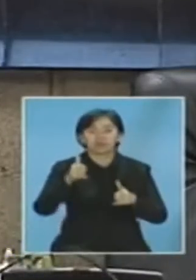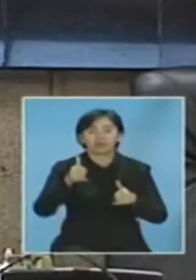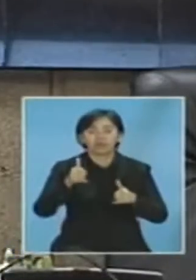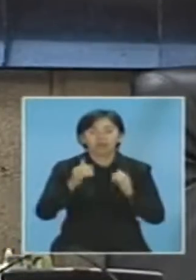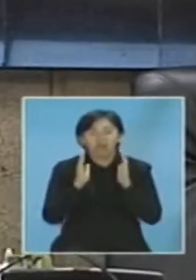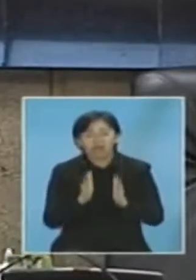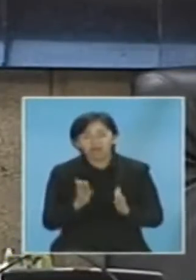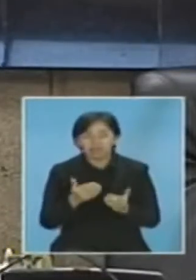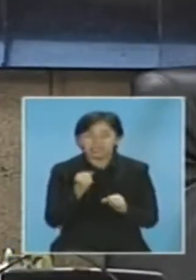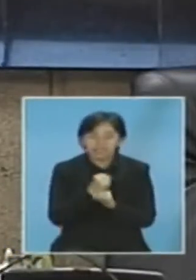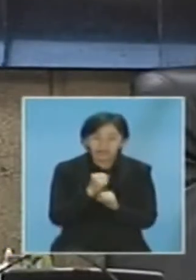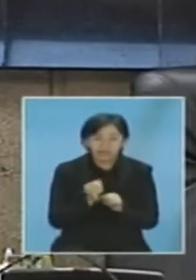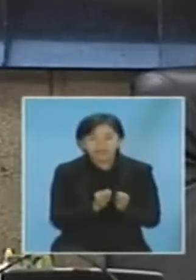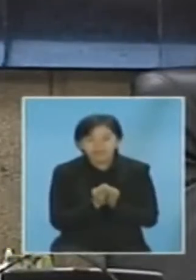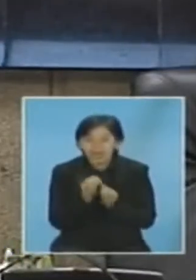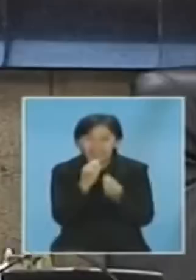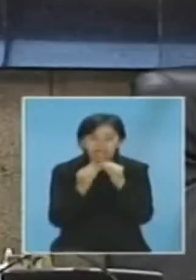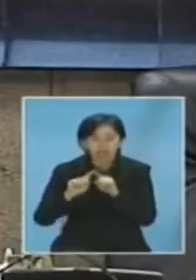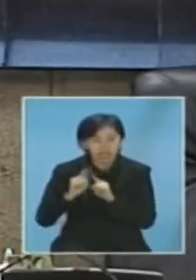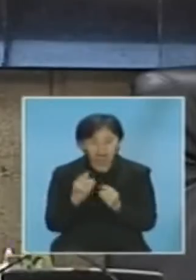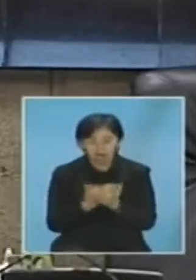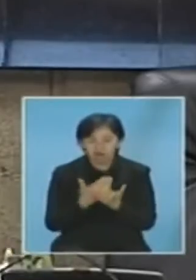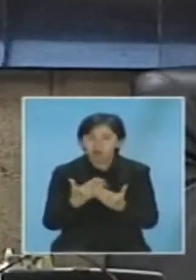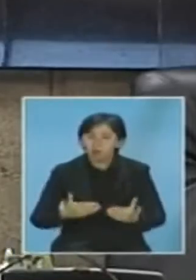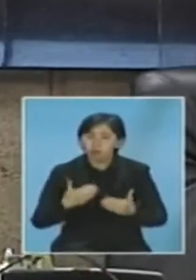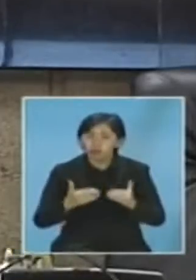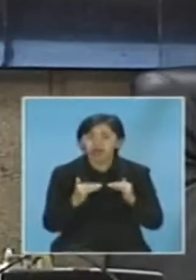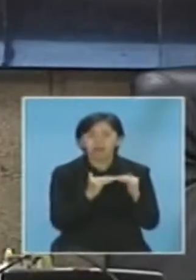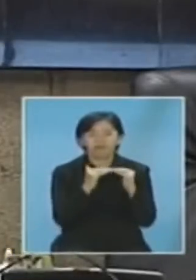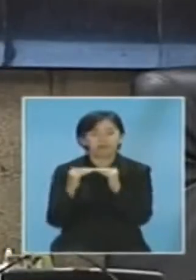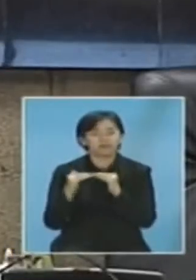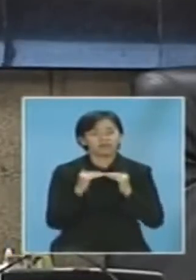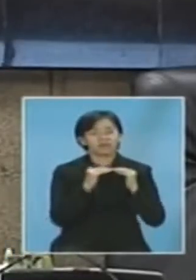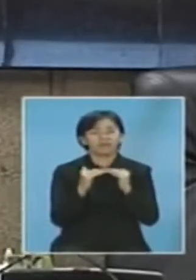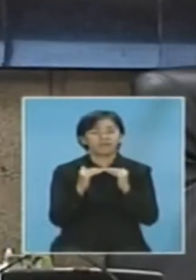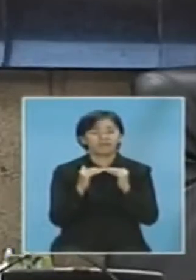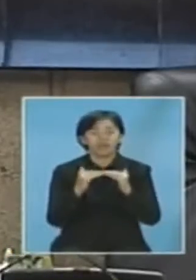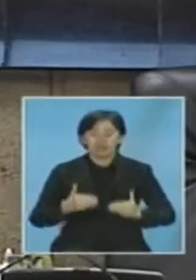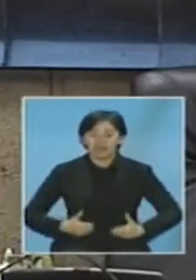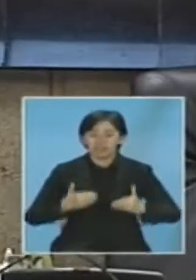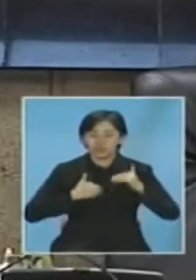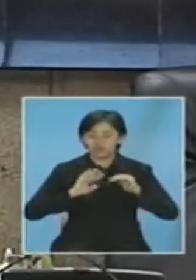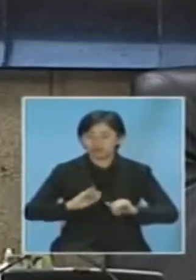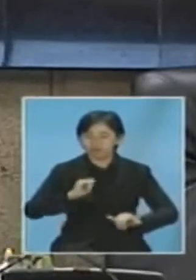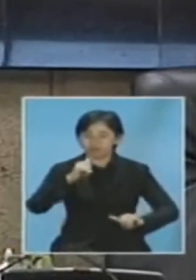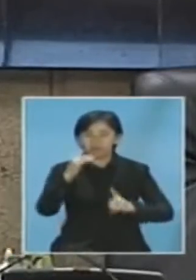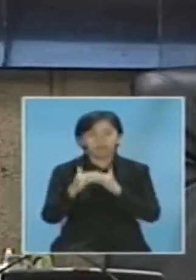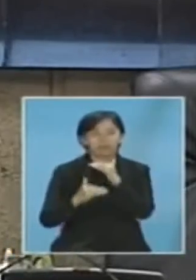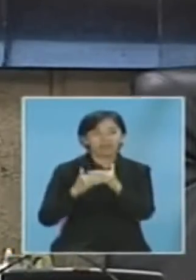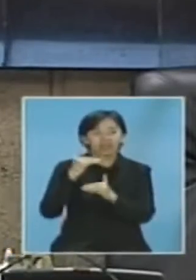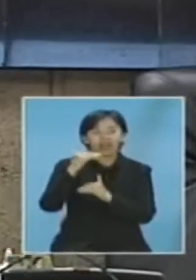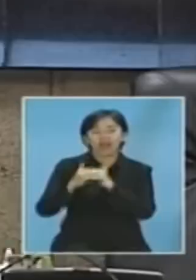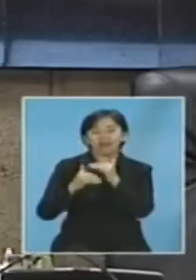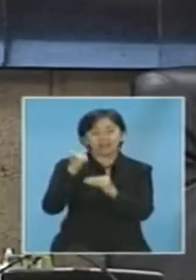ผู้ผลิตอาหารได้รับรายได้ที่เป็นธรรมคุ้มค่าเหนื่อยและมีคุณภาพชีวิตที่ดีขึ้นค่ะ